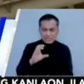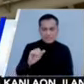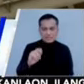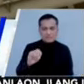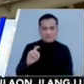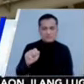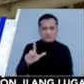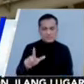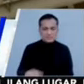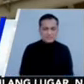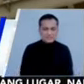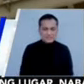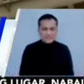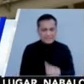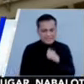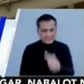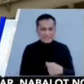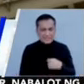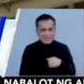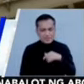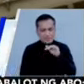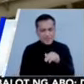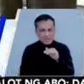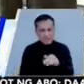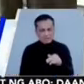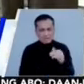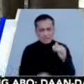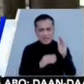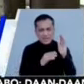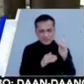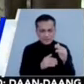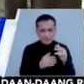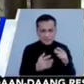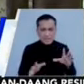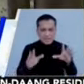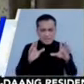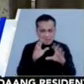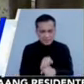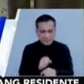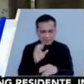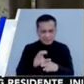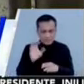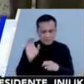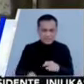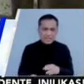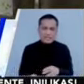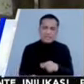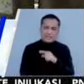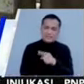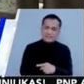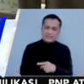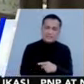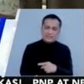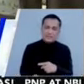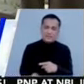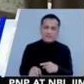ako masyadong mapapagod. Sana matapos na kagad para sa